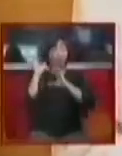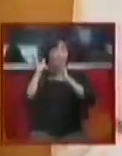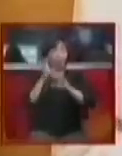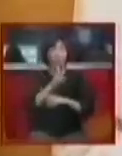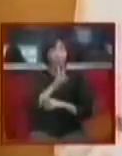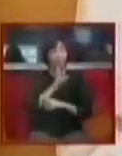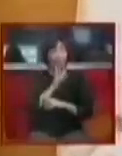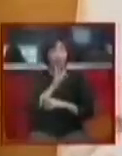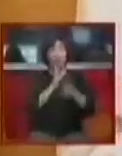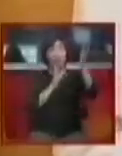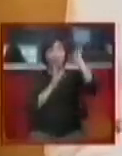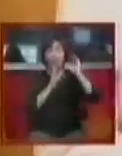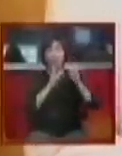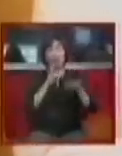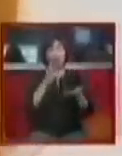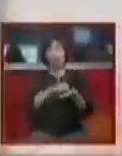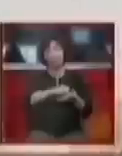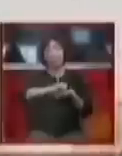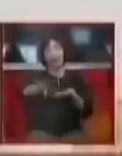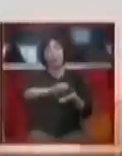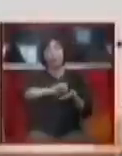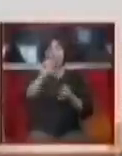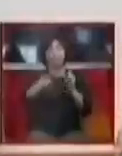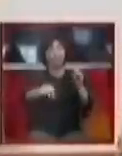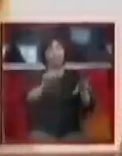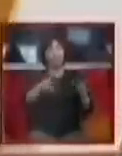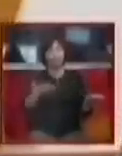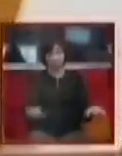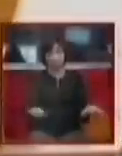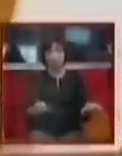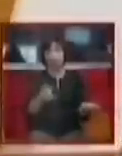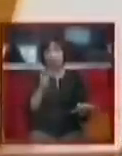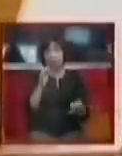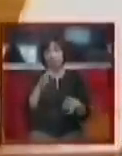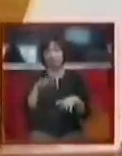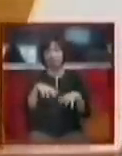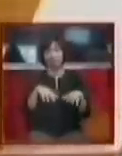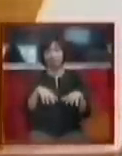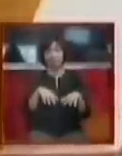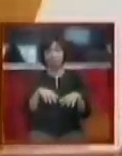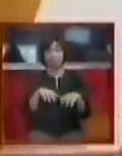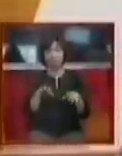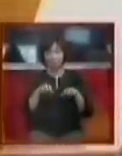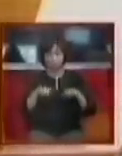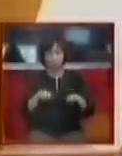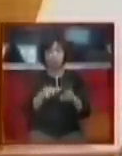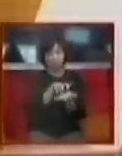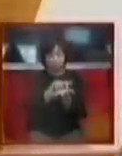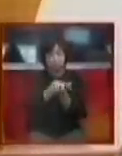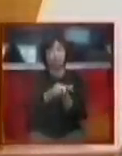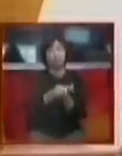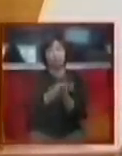na dating tinatapon lang, ngayon napapakinabangan na ng magsasaka. Noong 2009,